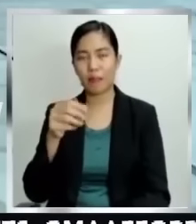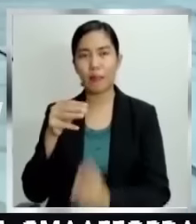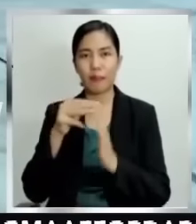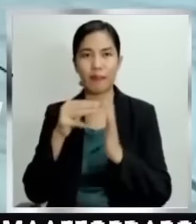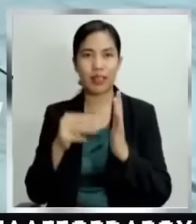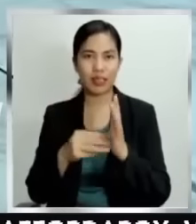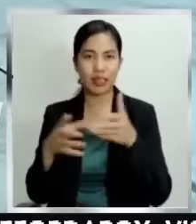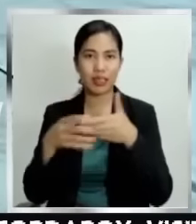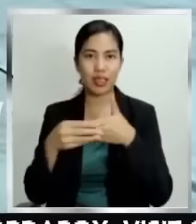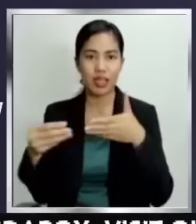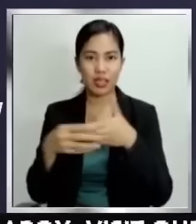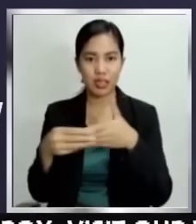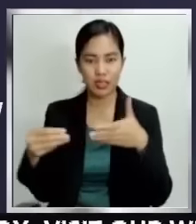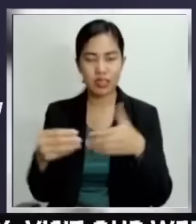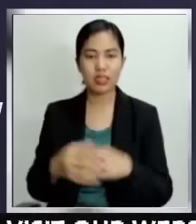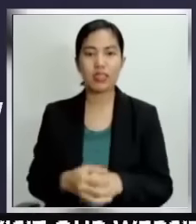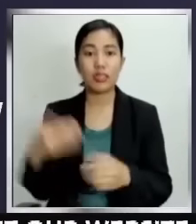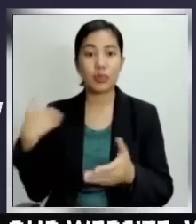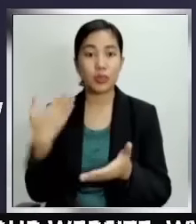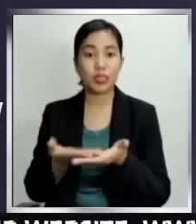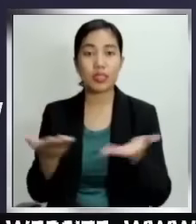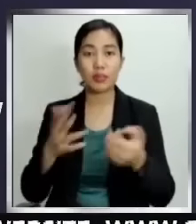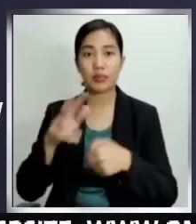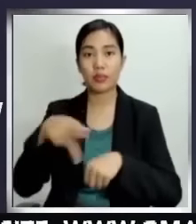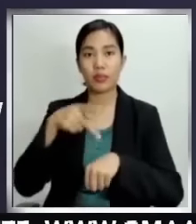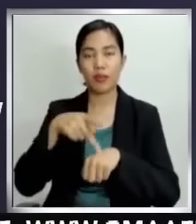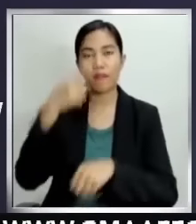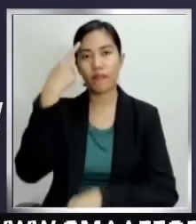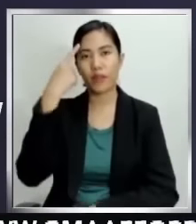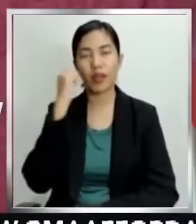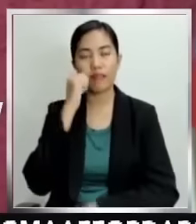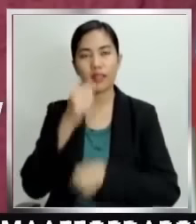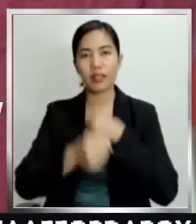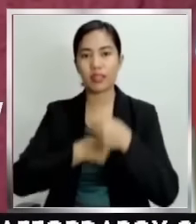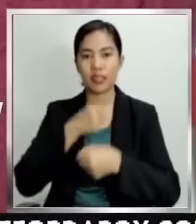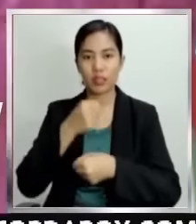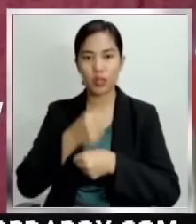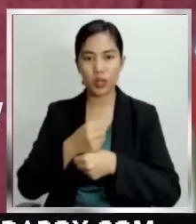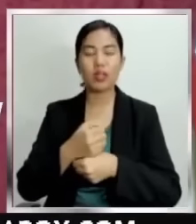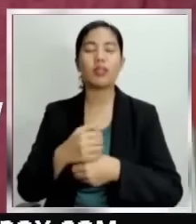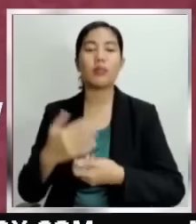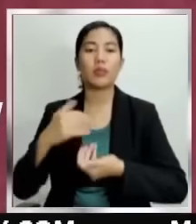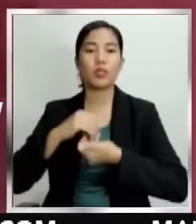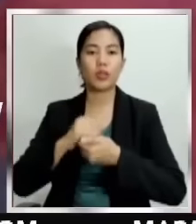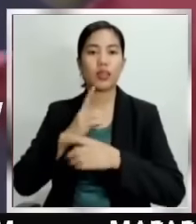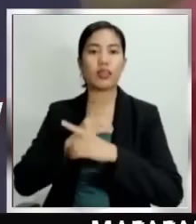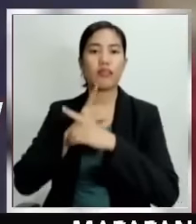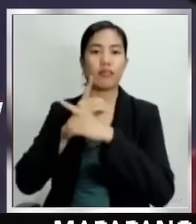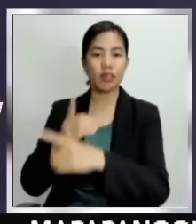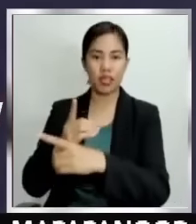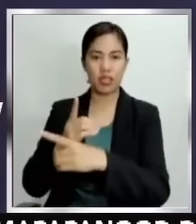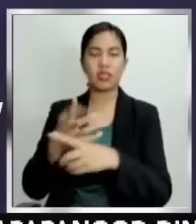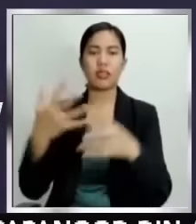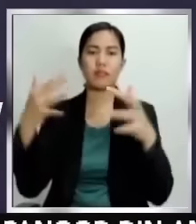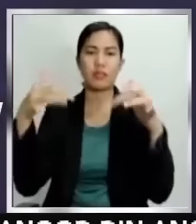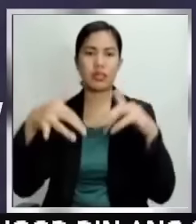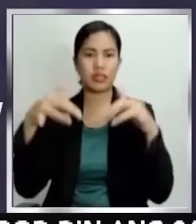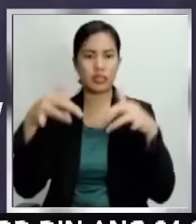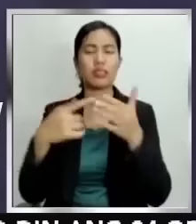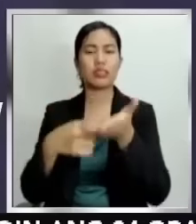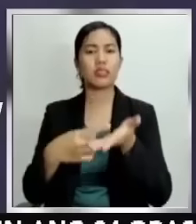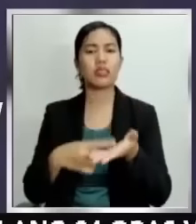bansa para sa taunang Mutual Defense Board Security Engagement Board meeting kung saan tinatalakay ang mga military